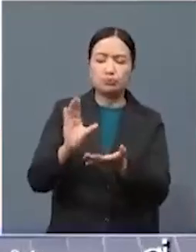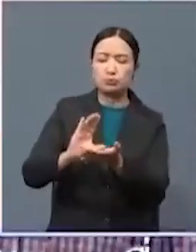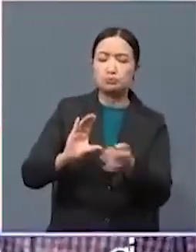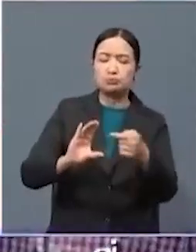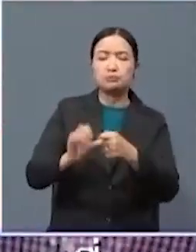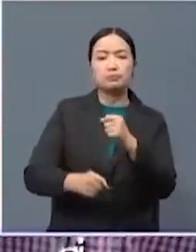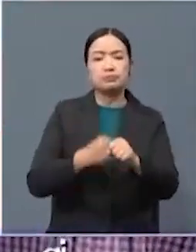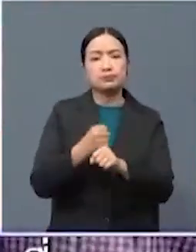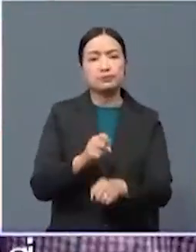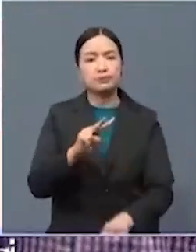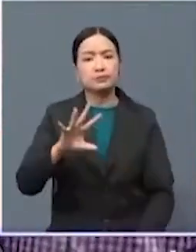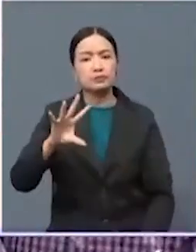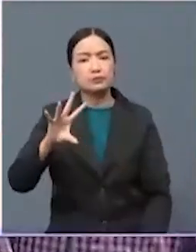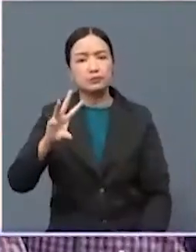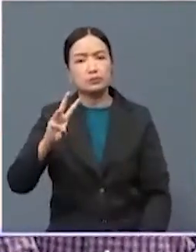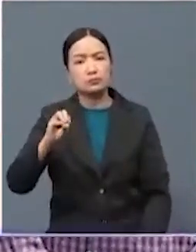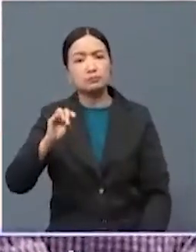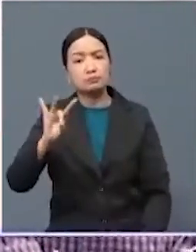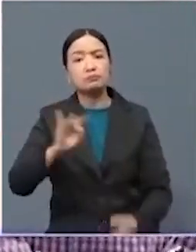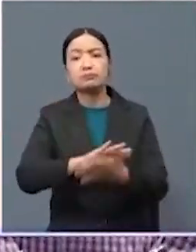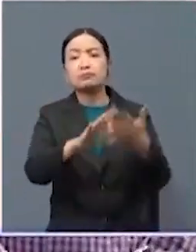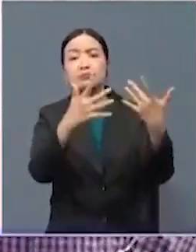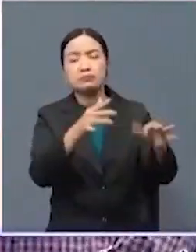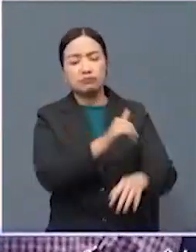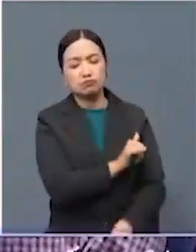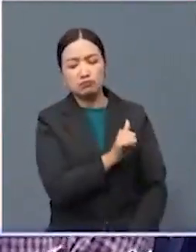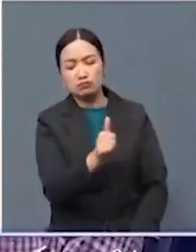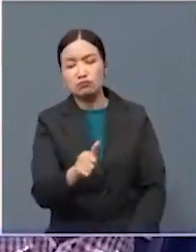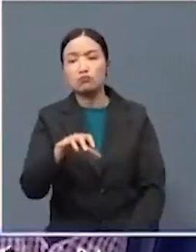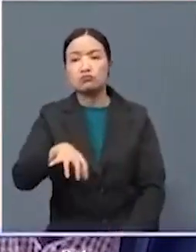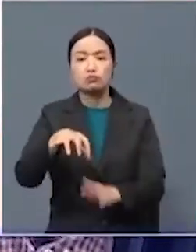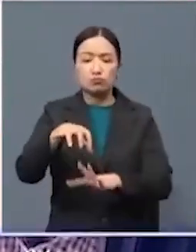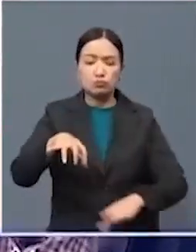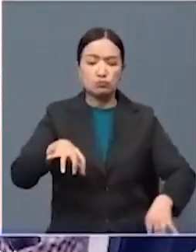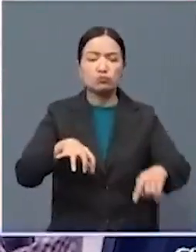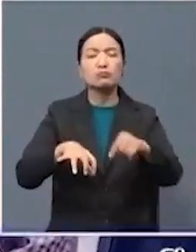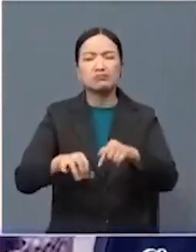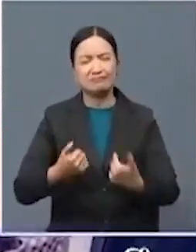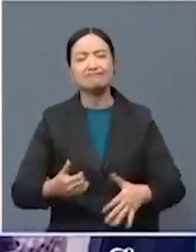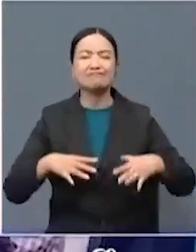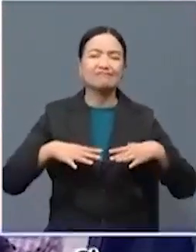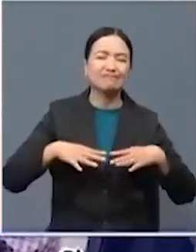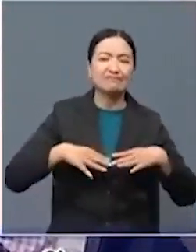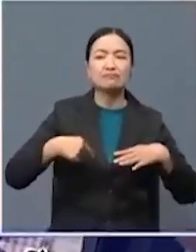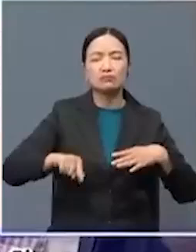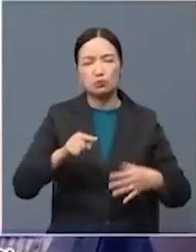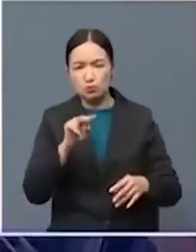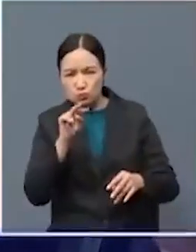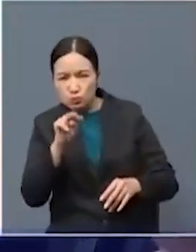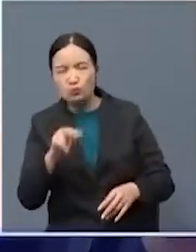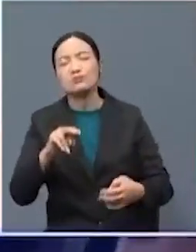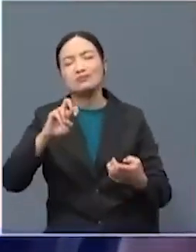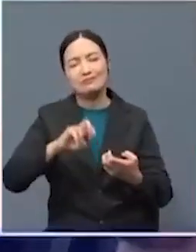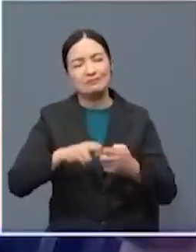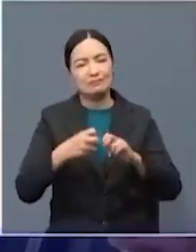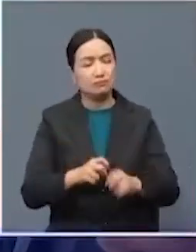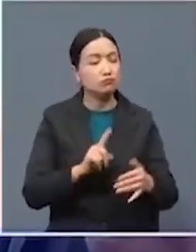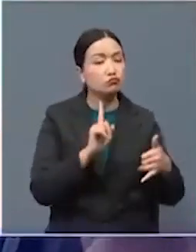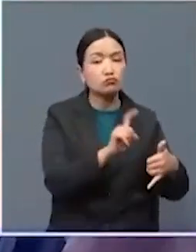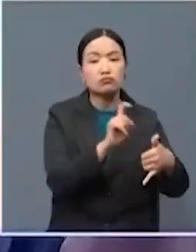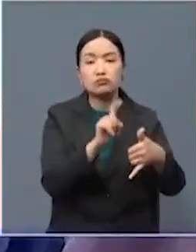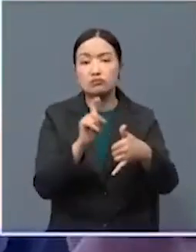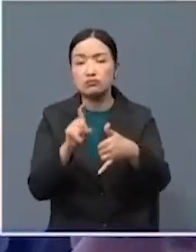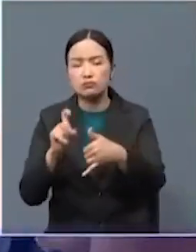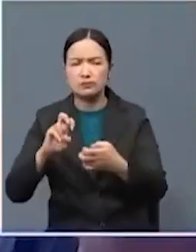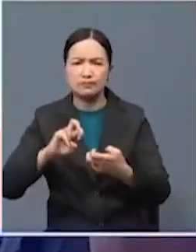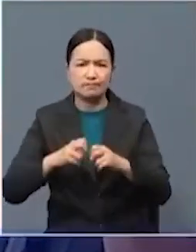2568เป็นที่เรียบร้อยแล้วพอไปลงพื้นที่เกาะล้านแบบนี้ไม่ใช่แค่พักผ่อนนะคะแต่ไปเกาะติดปัญหาไปสอบถามปัญหาของคน